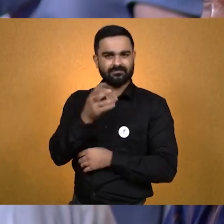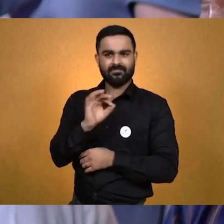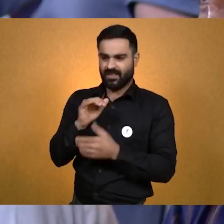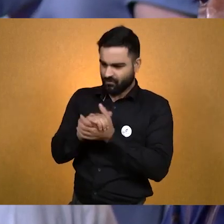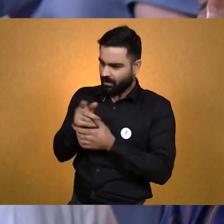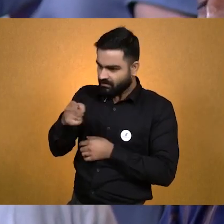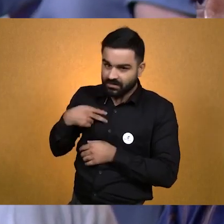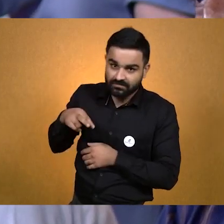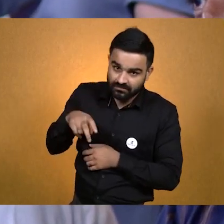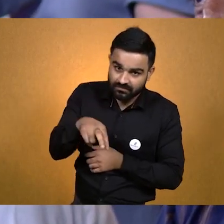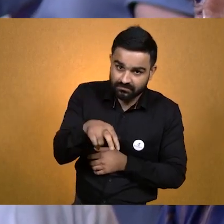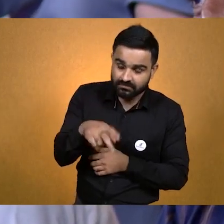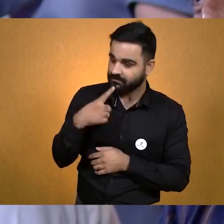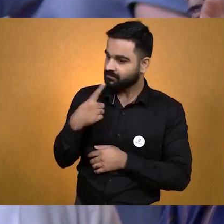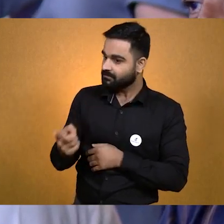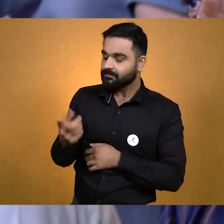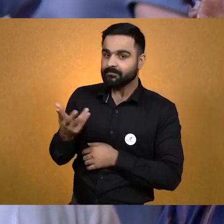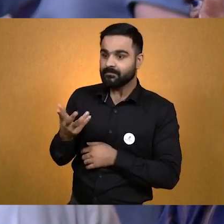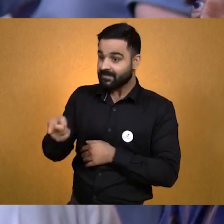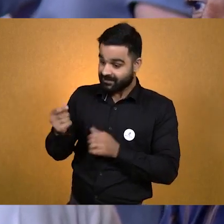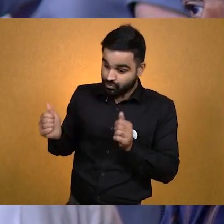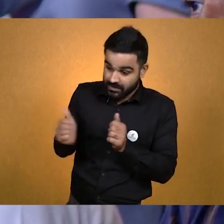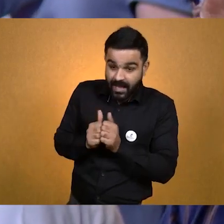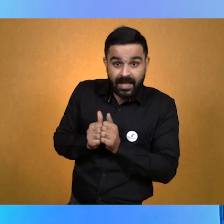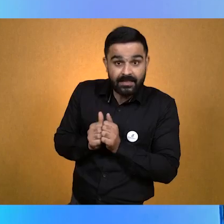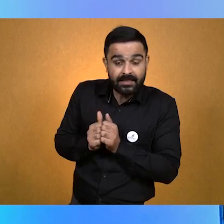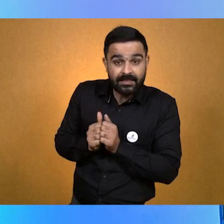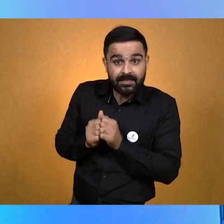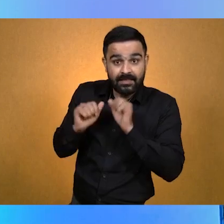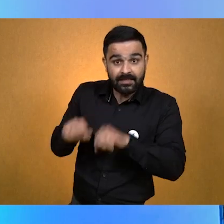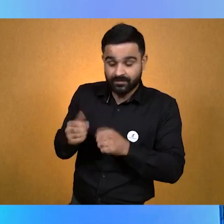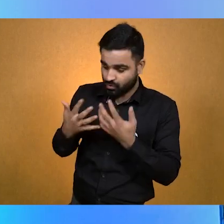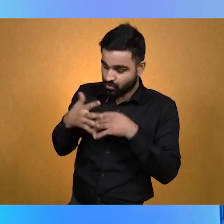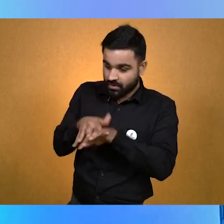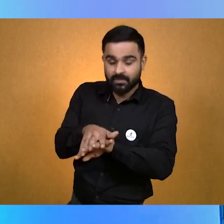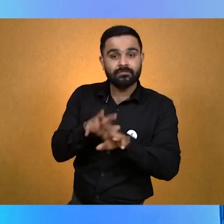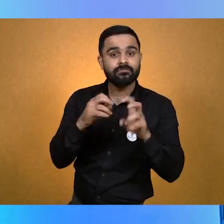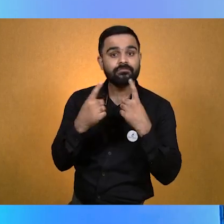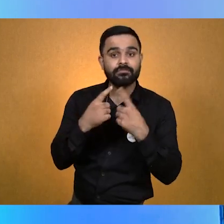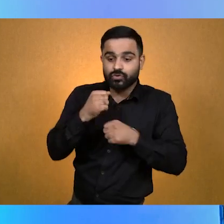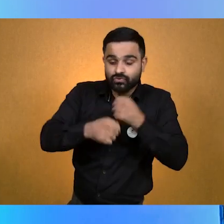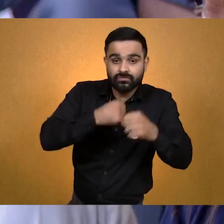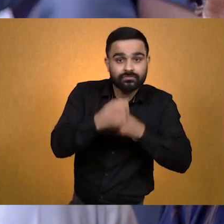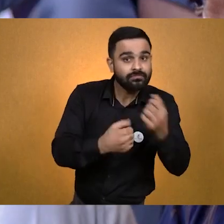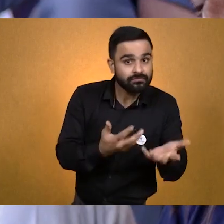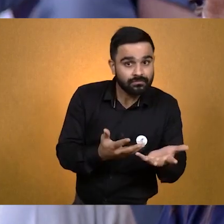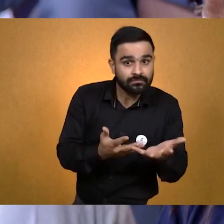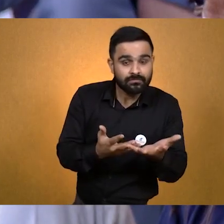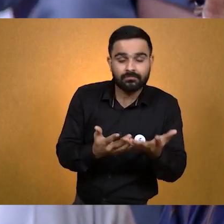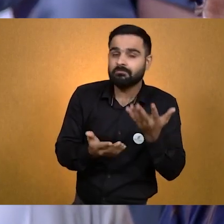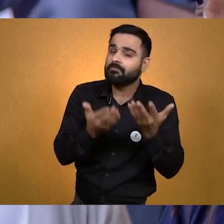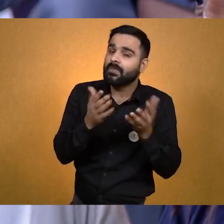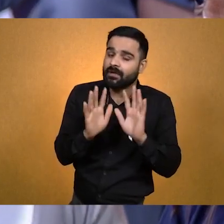दोस्त मेरे साथ चल सकता है, दोस्त के साथ हम देखते हैं कि साथ है। और जब हम इंक्लूजन की बात करते हैं स्पोर्ट्स में,